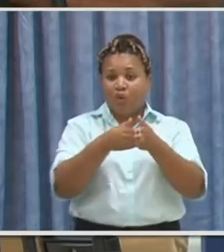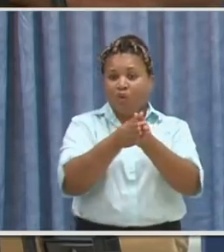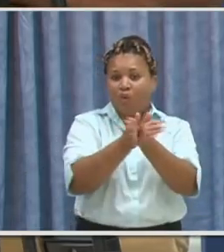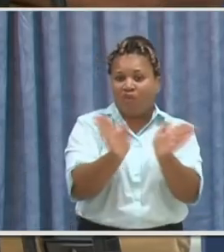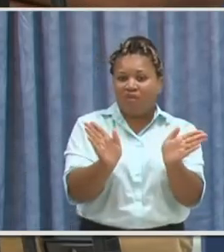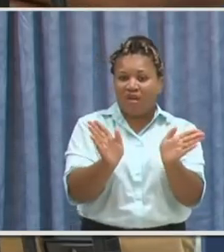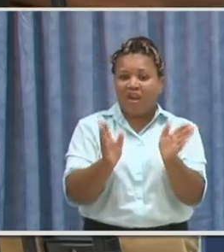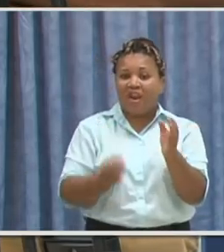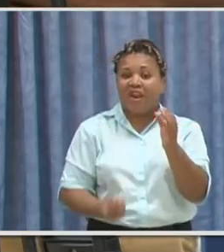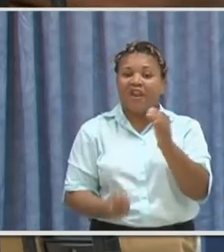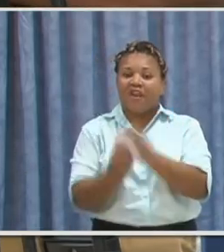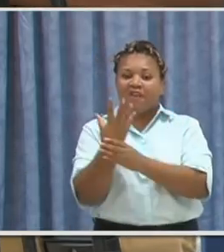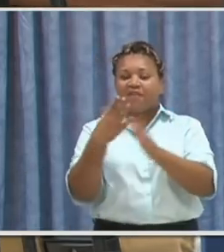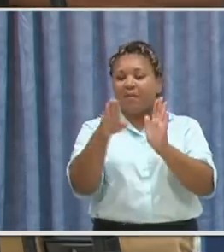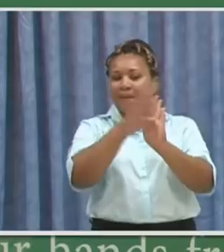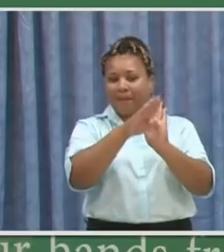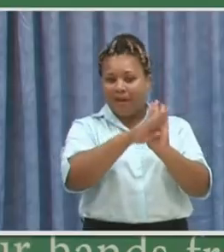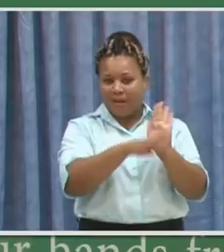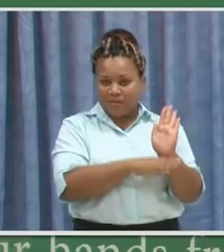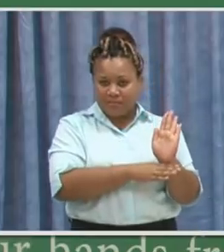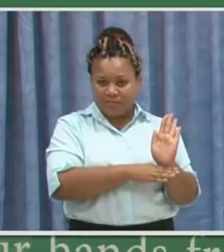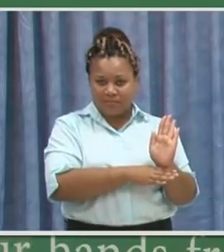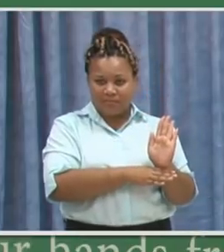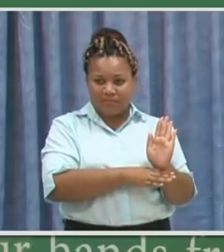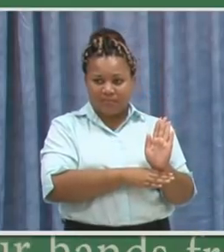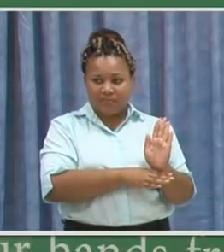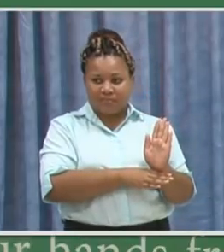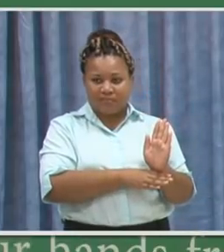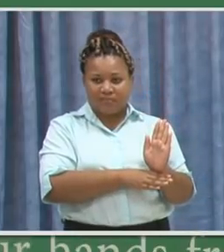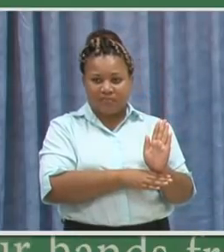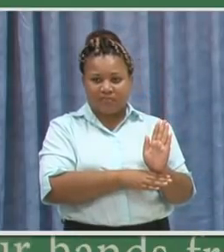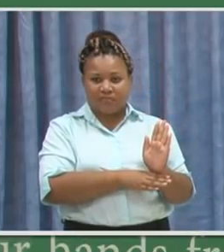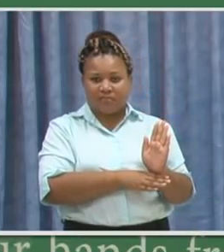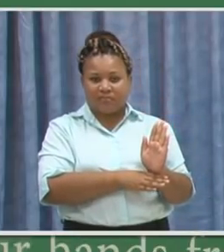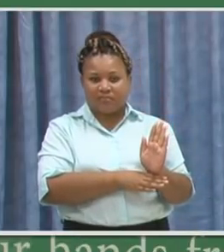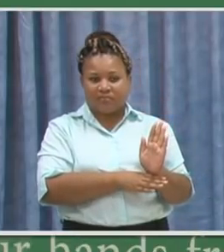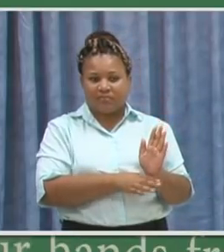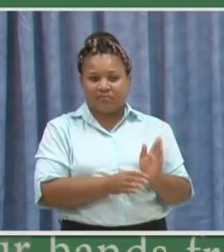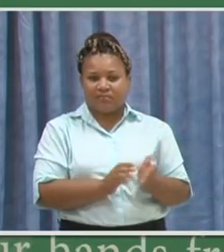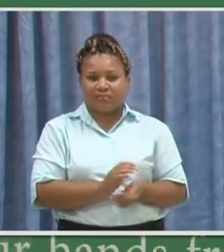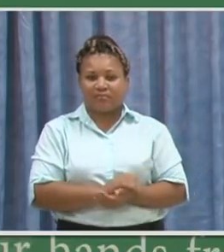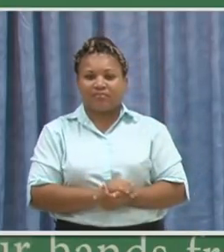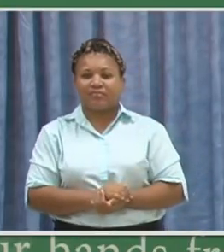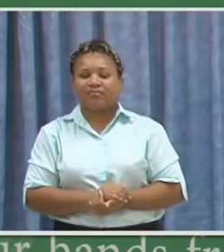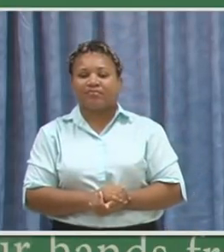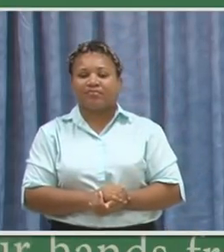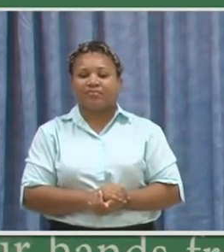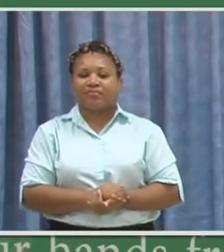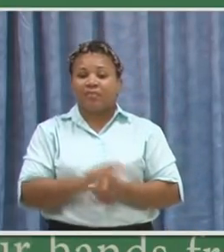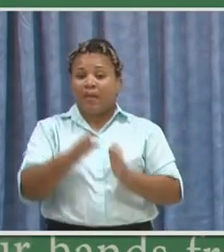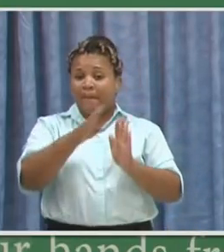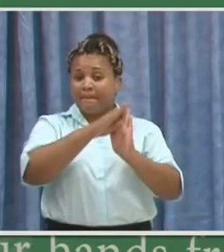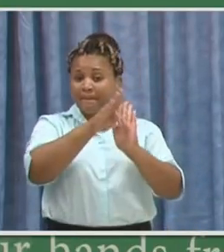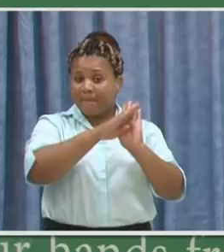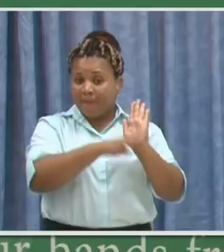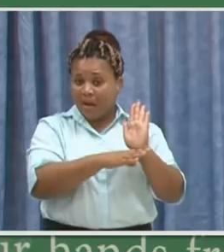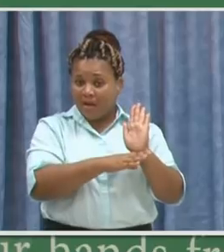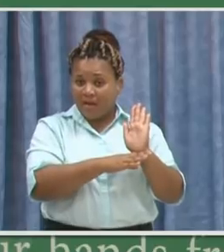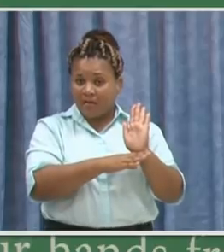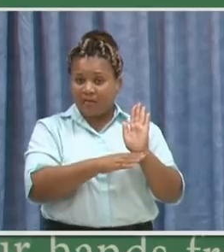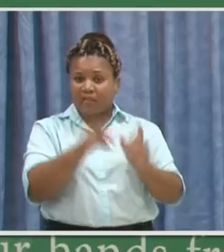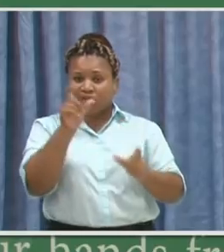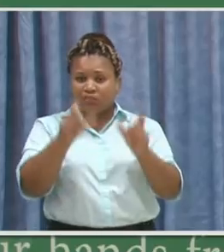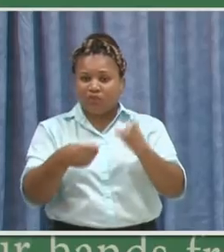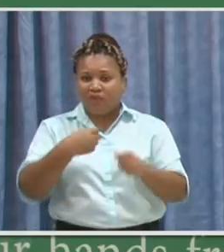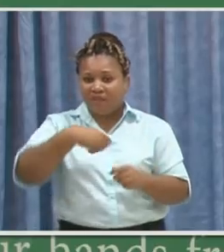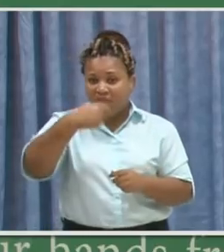bar qui tous ces ils partent dans la même catégorie avec bon restaurant qui n'est pas tassé avec bon food outlet à partir